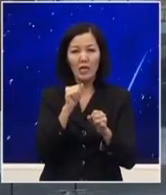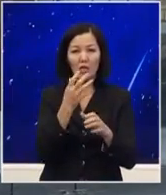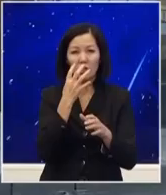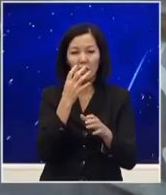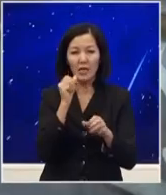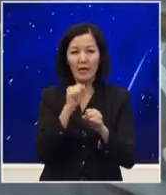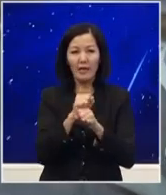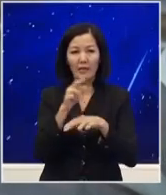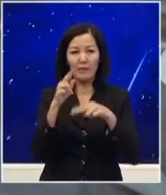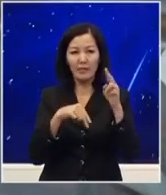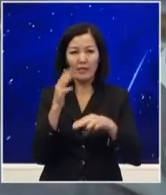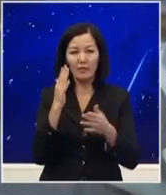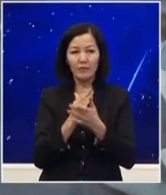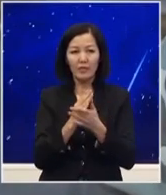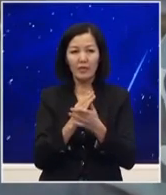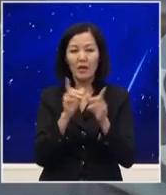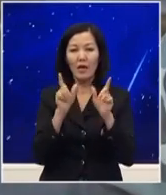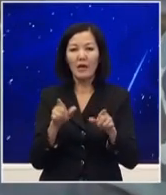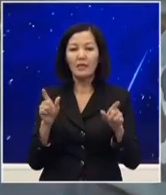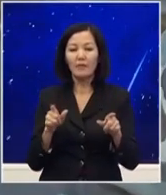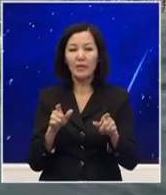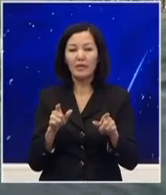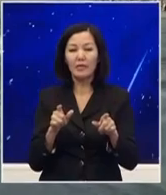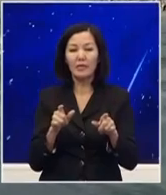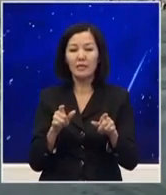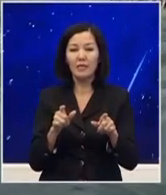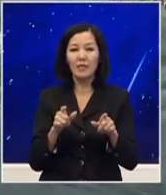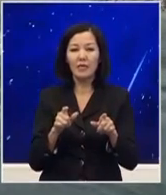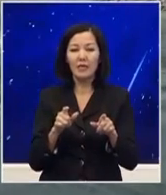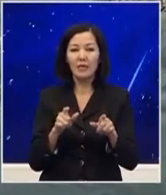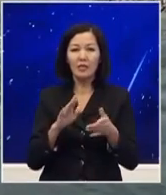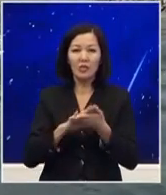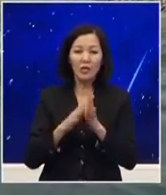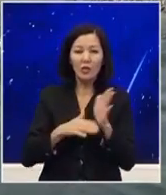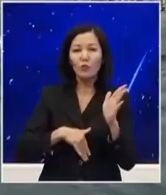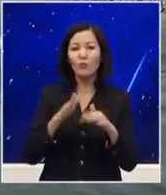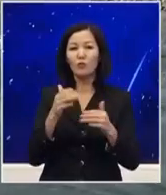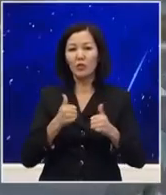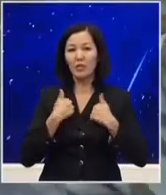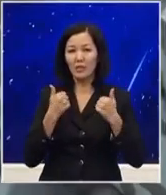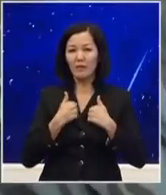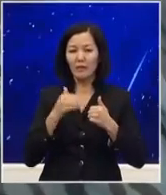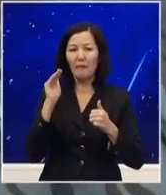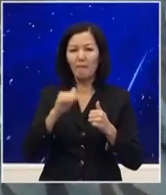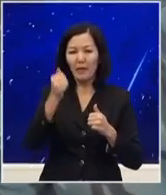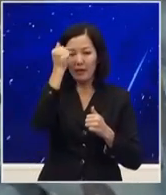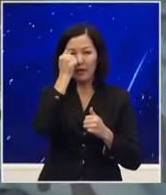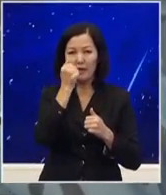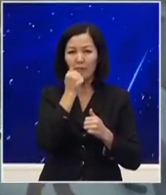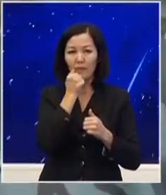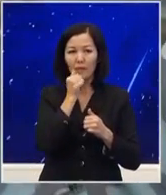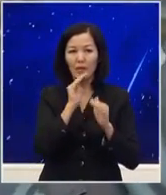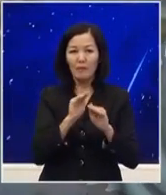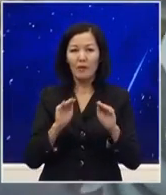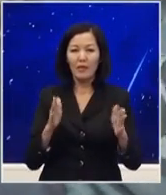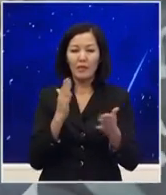жатыр. Адамдардың қамын ойлап осындай жасыл жасағандарына 1000 рахмет. Балаларымыз бар, міне мектепке